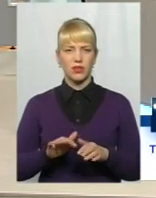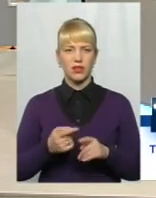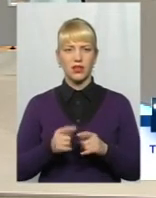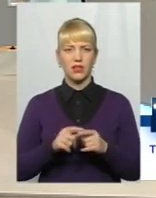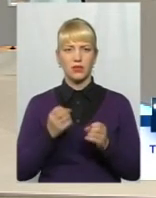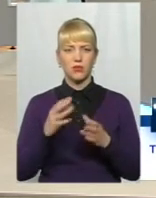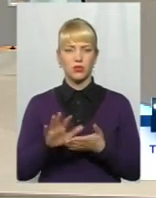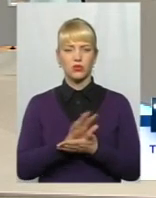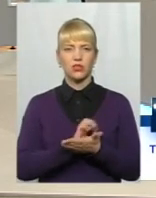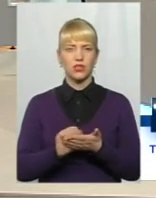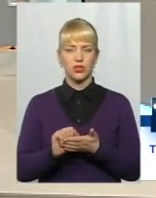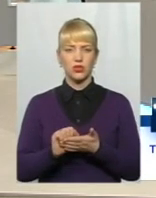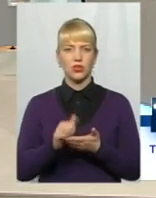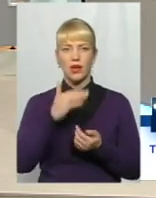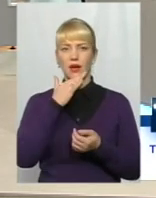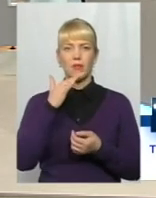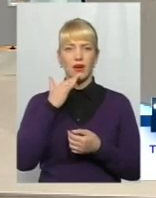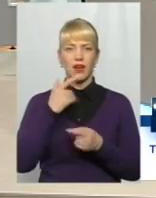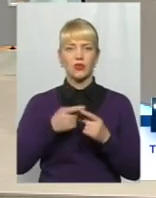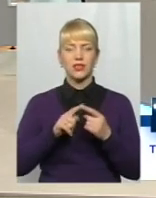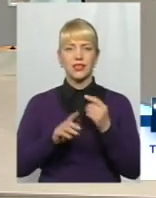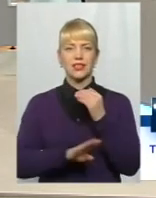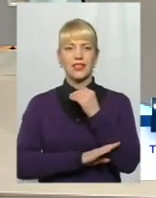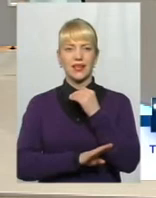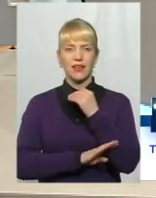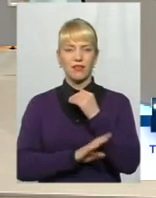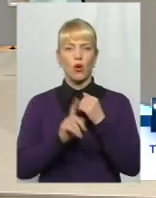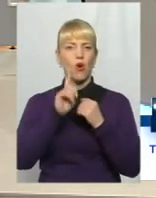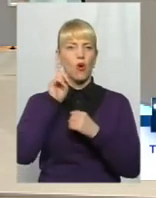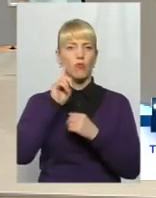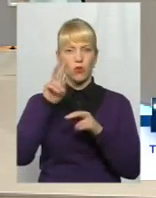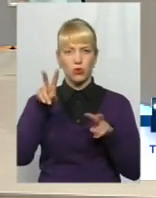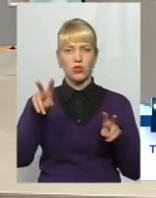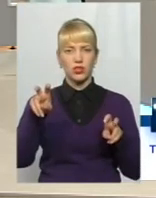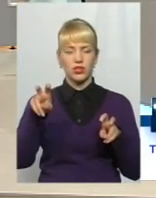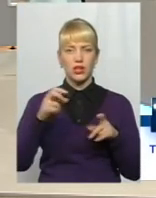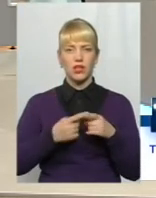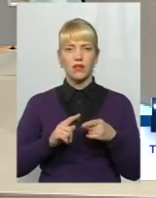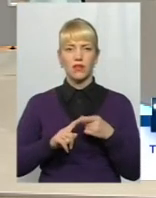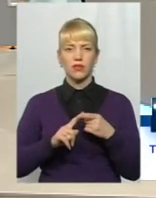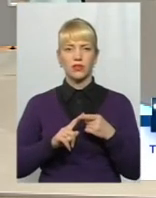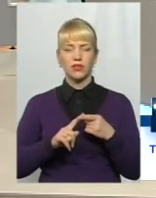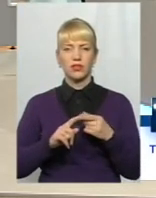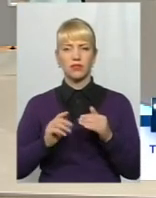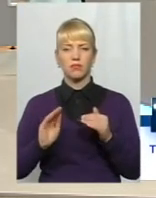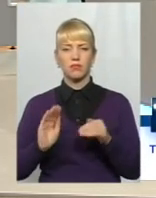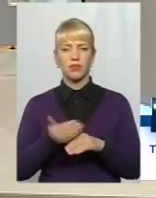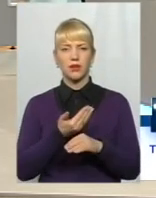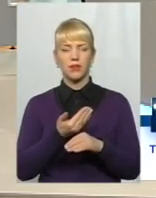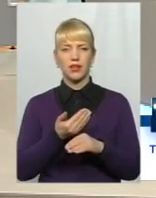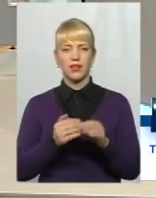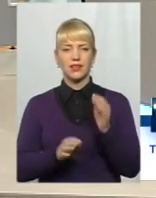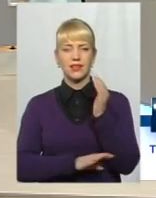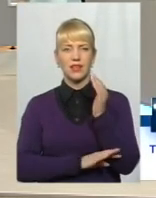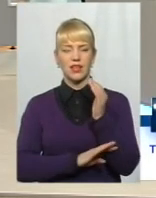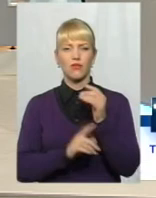просто знищують. І багато із тих дерев на омолодження, воно, ну, дерево гине в результаті